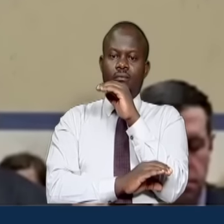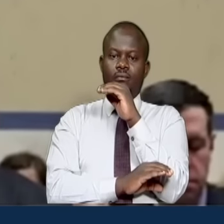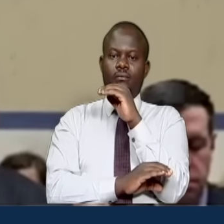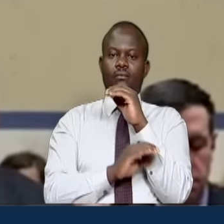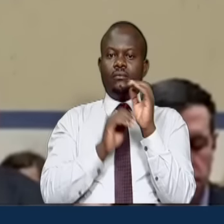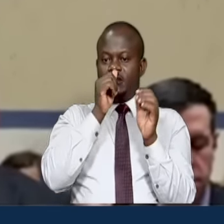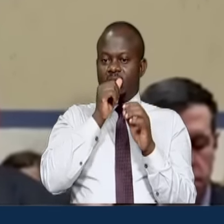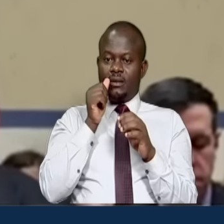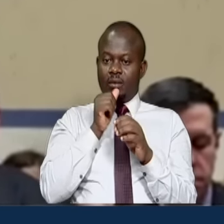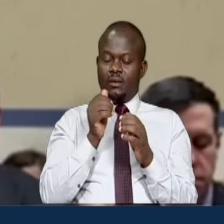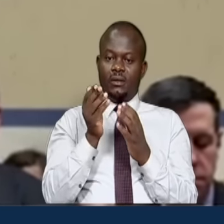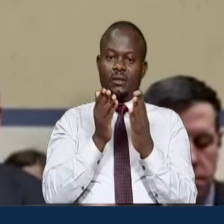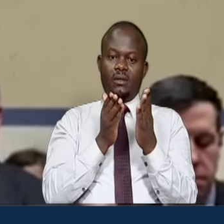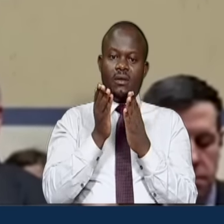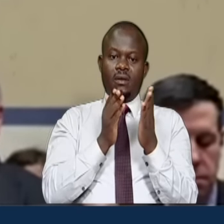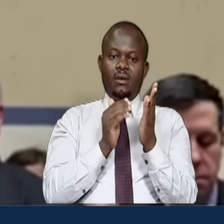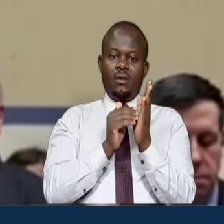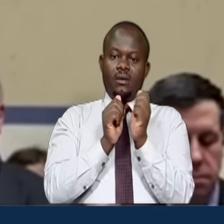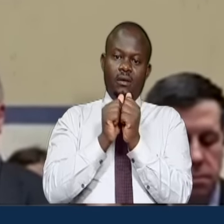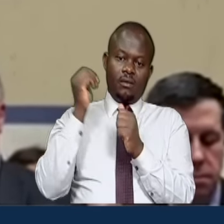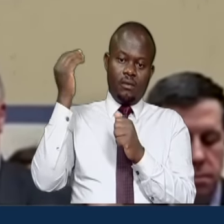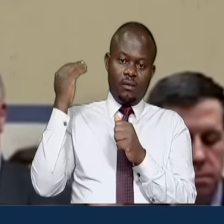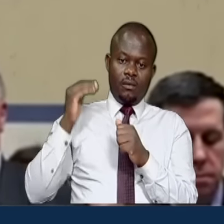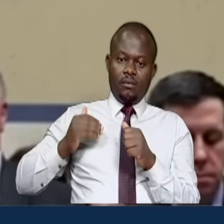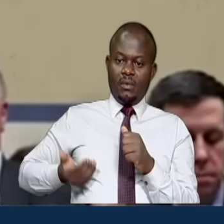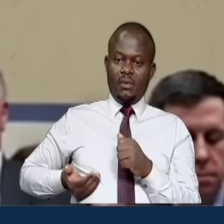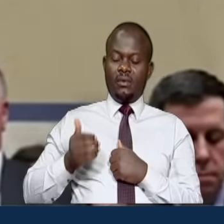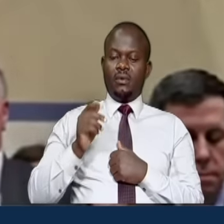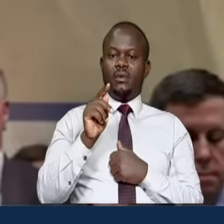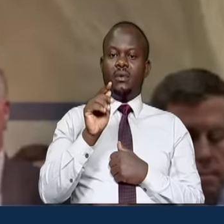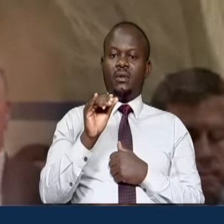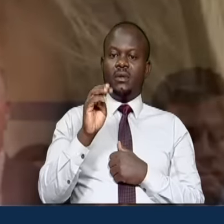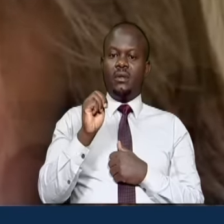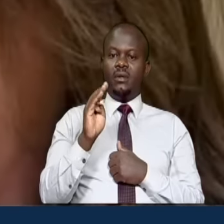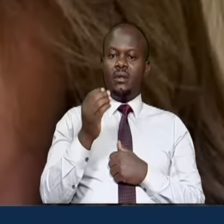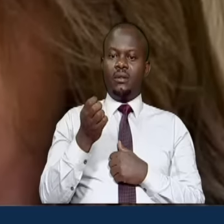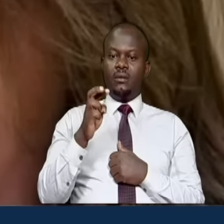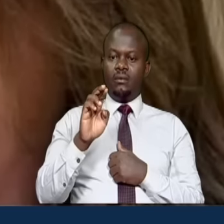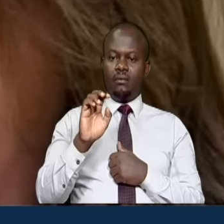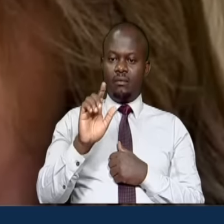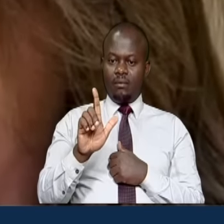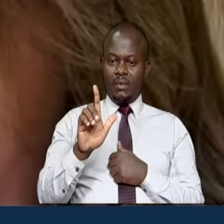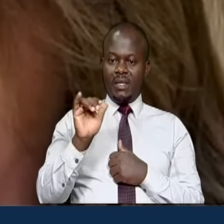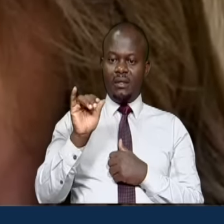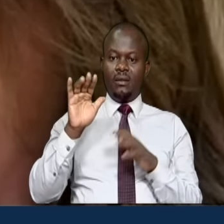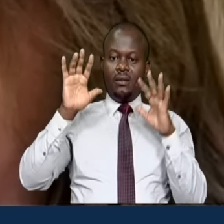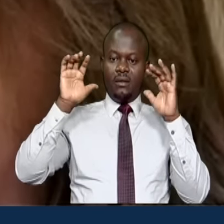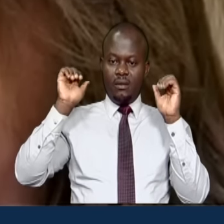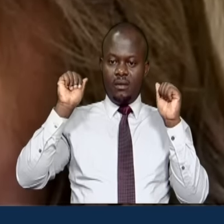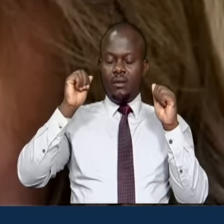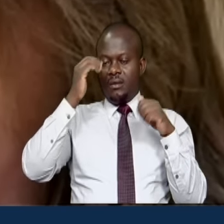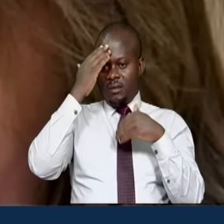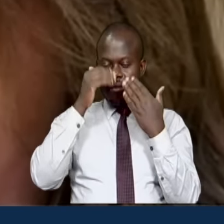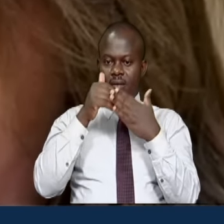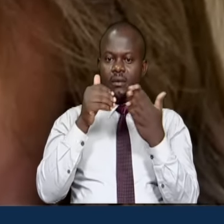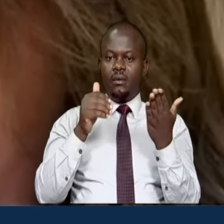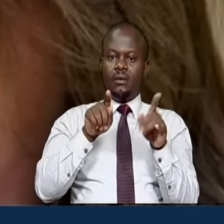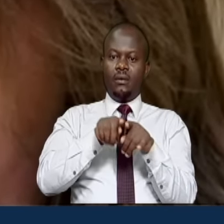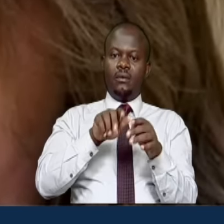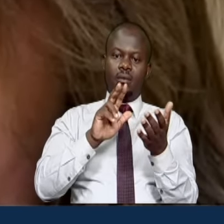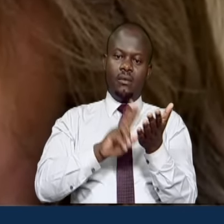Secret Service n'ababaye bo Madame Kimberly Cheto kuri wa kabiri yeguye ku mirimo ye nk'uko byemejwe n'ibiro by'umukuru